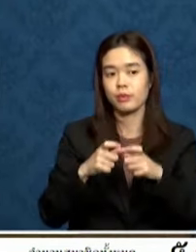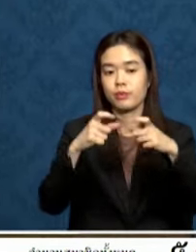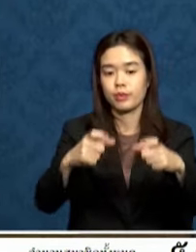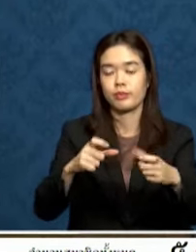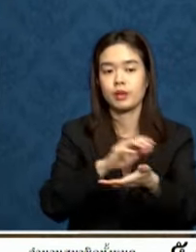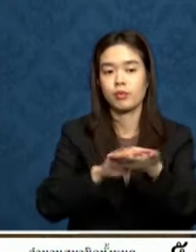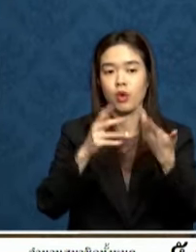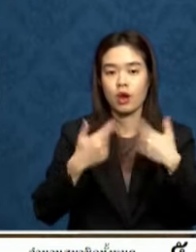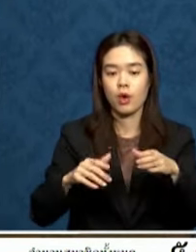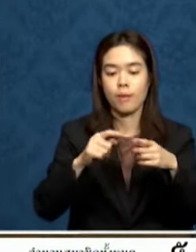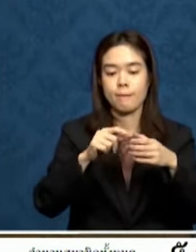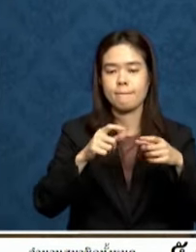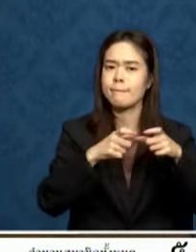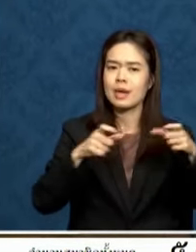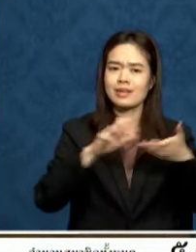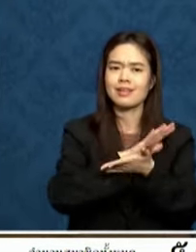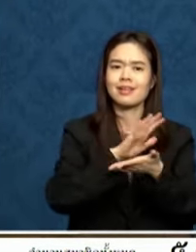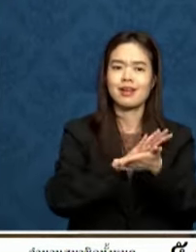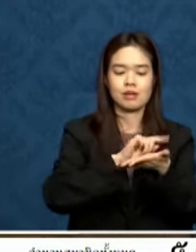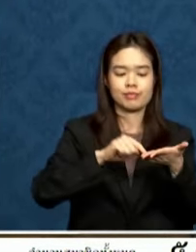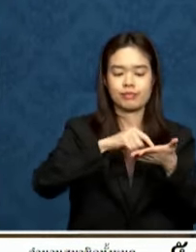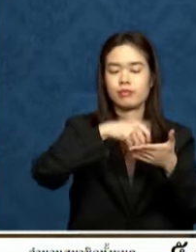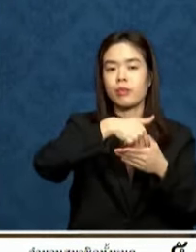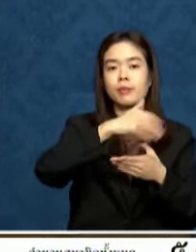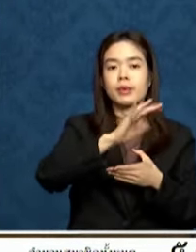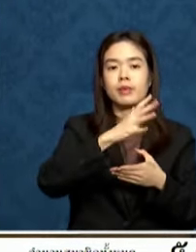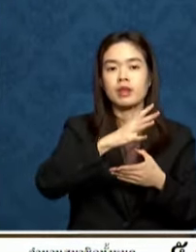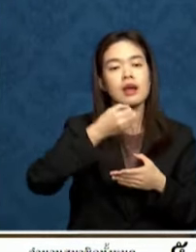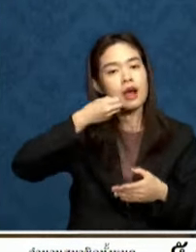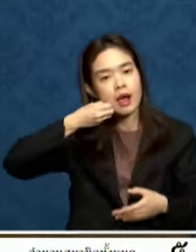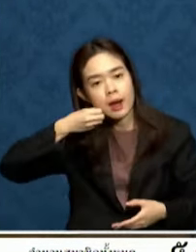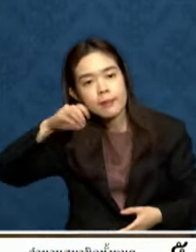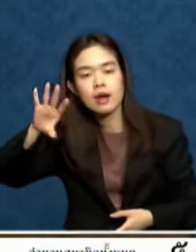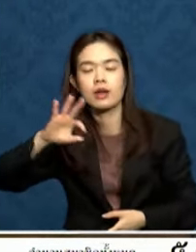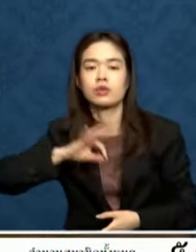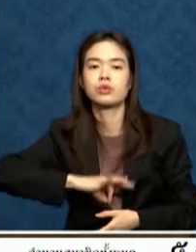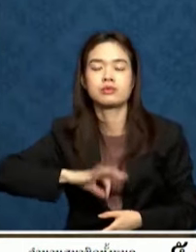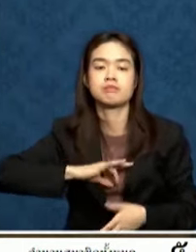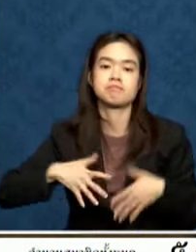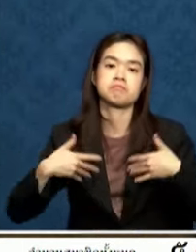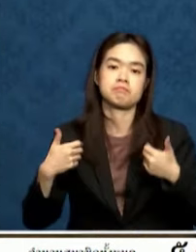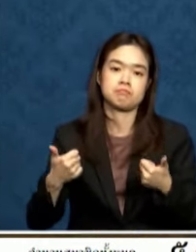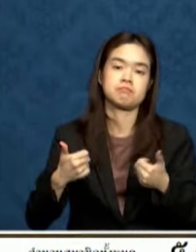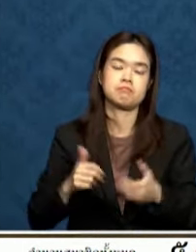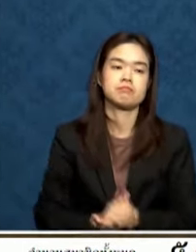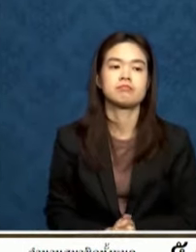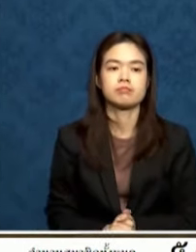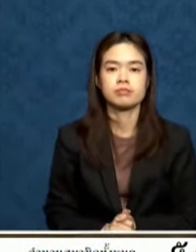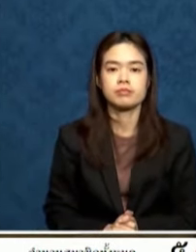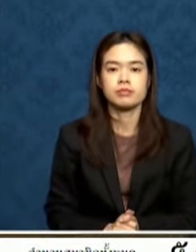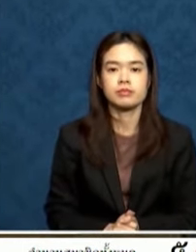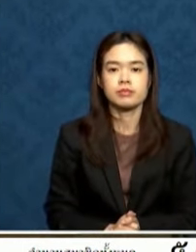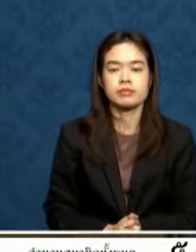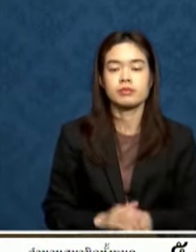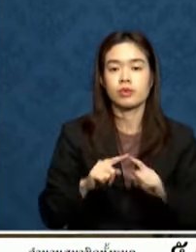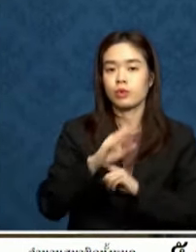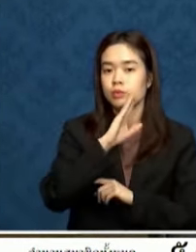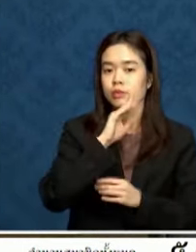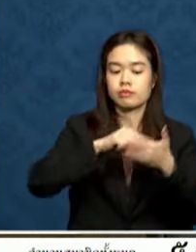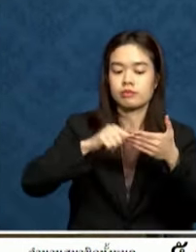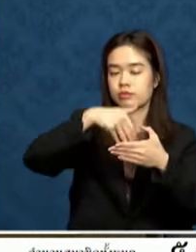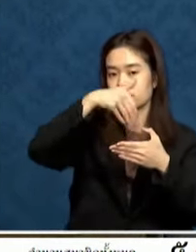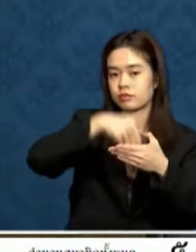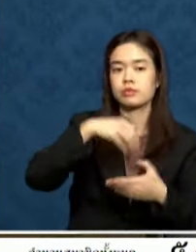ครับท่านประธานครับกลับมาสบายใจใช้เถอะครับท่านประธานครับจะมีการทำประชามติหลายครั้งเท่า